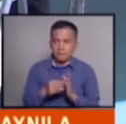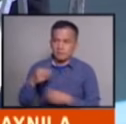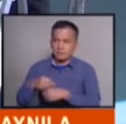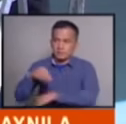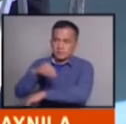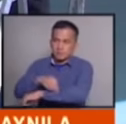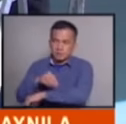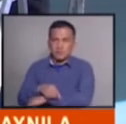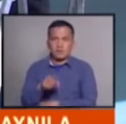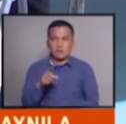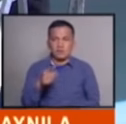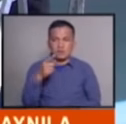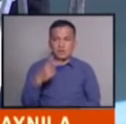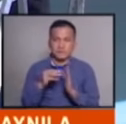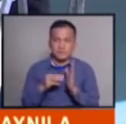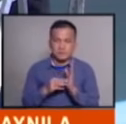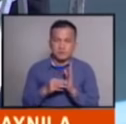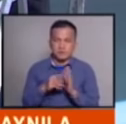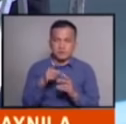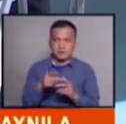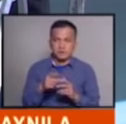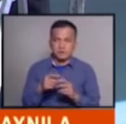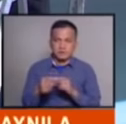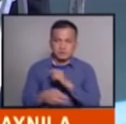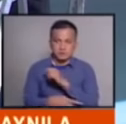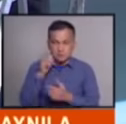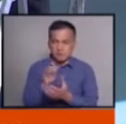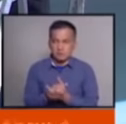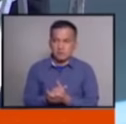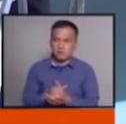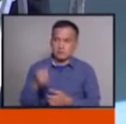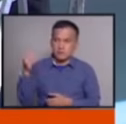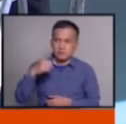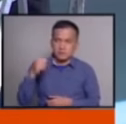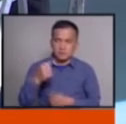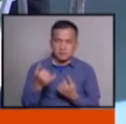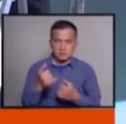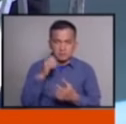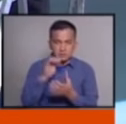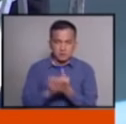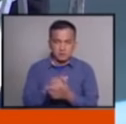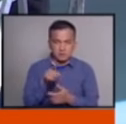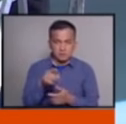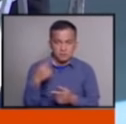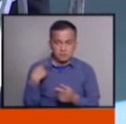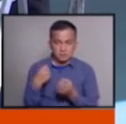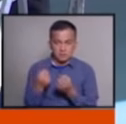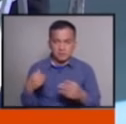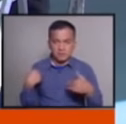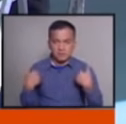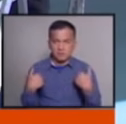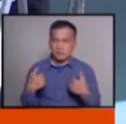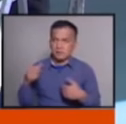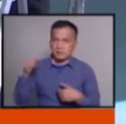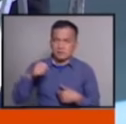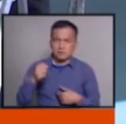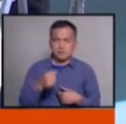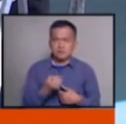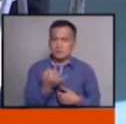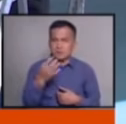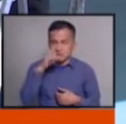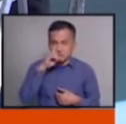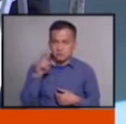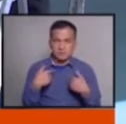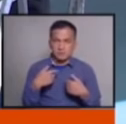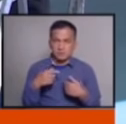po kami. At siyang pong kalahating milyon na yan, tinangay ni misis? Apo. At ngayon si misis ay meron ng kinakasama Apo. Bata? Meron. Ilang taon po yung kinakasama